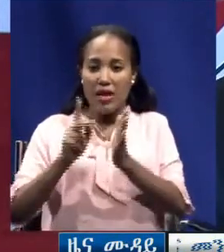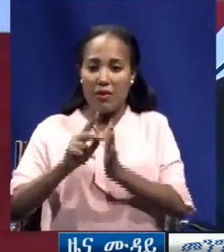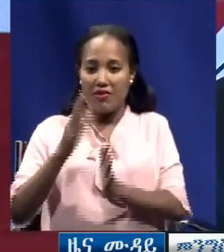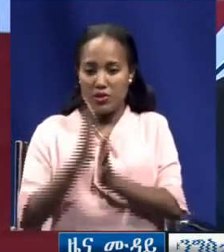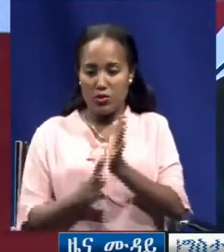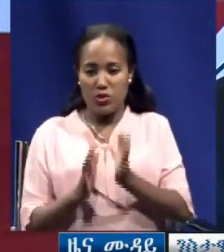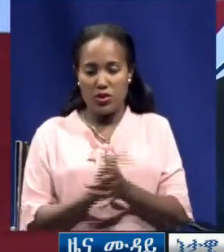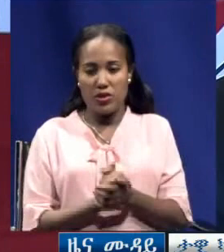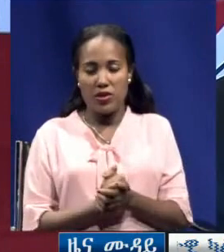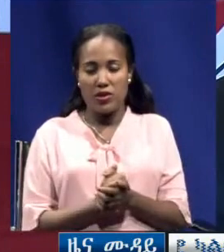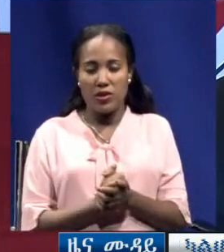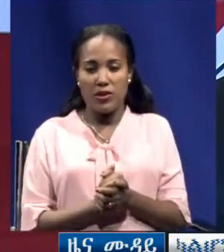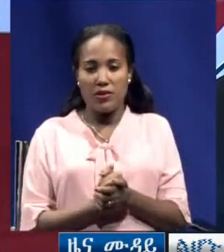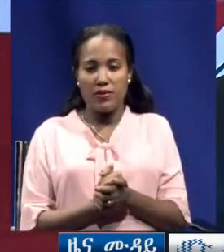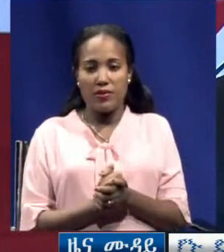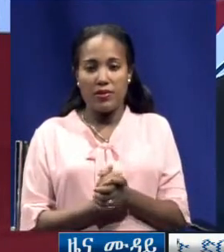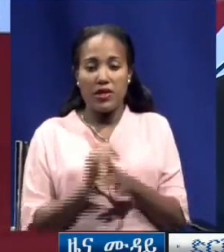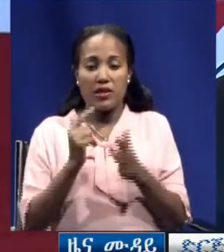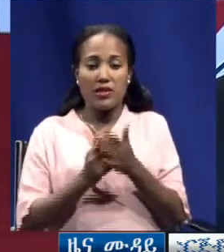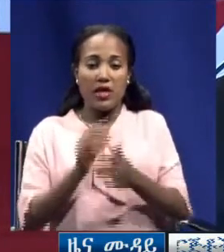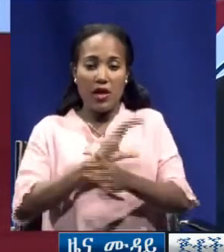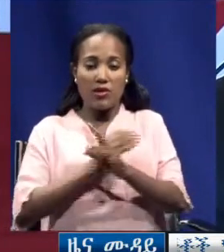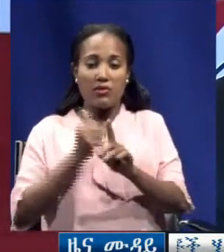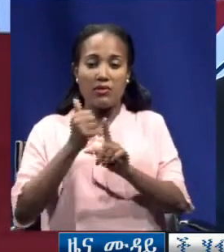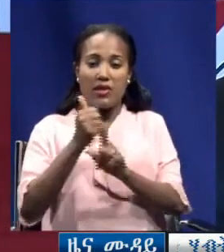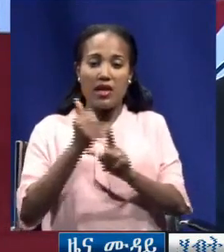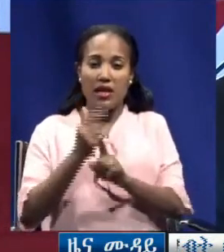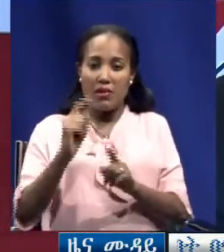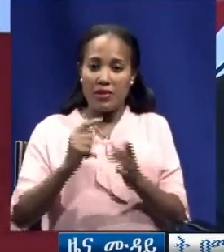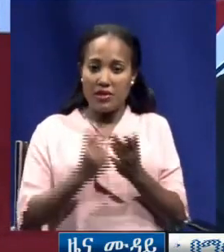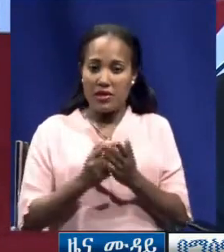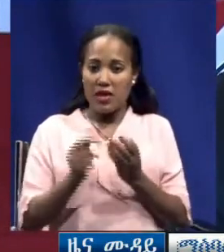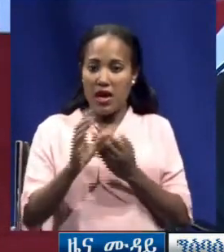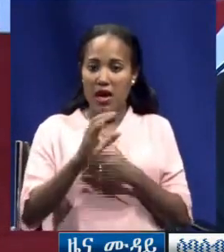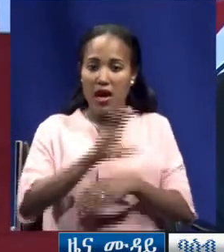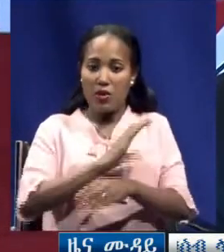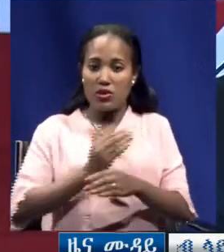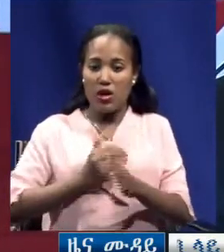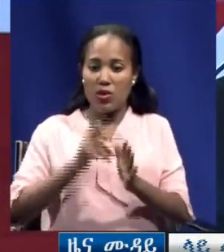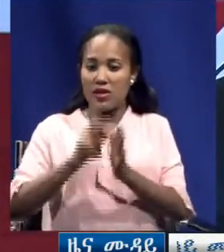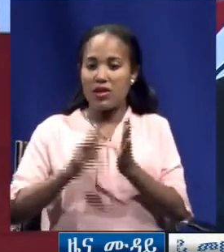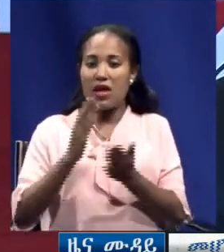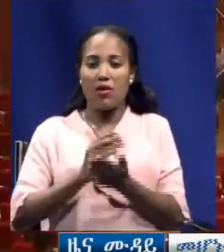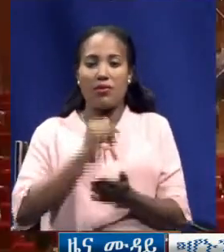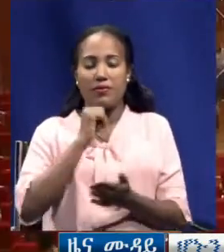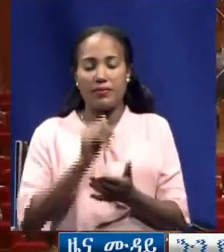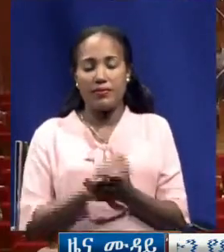እነዚህ ኃይሎች መታገል መቻል አለብን። እነዚህ ኃይሎች እስካሉ ጊዜ ድረስ ግድያ አይቆምም።